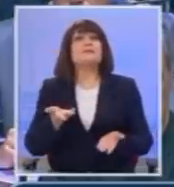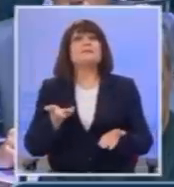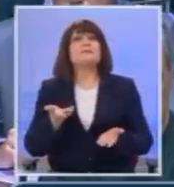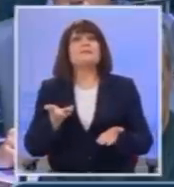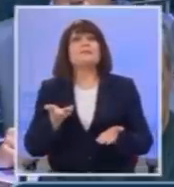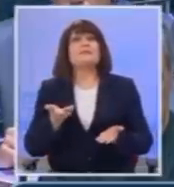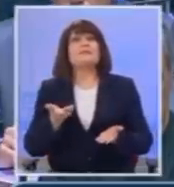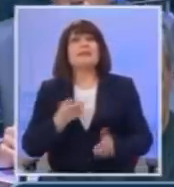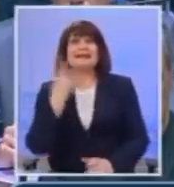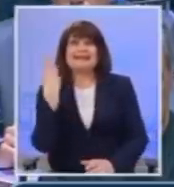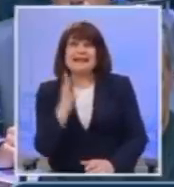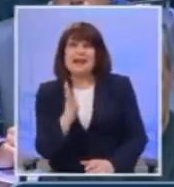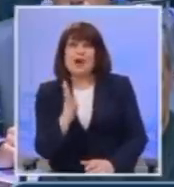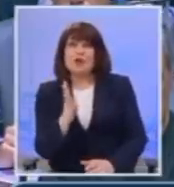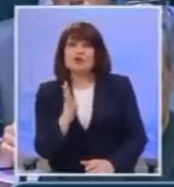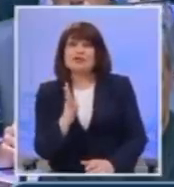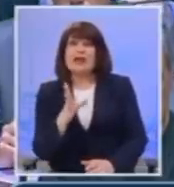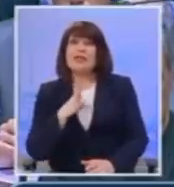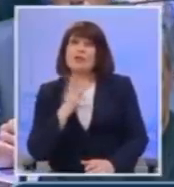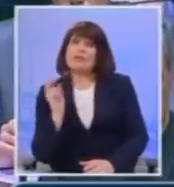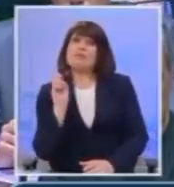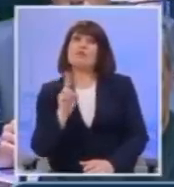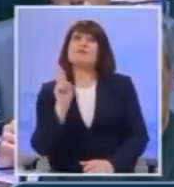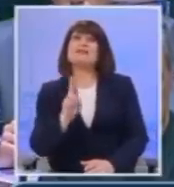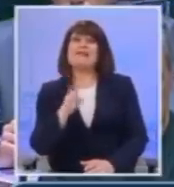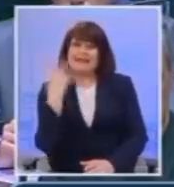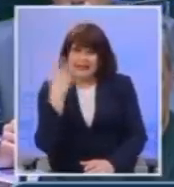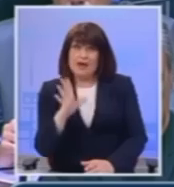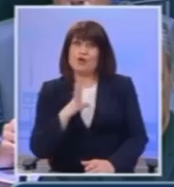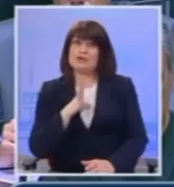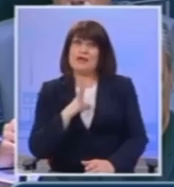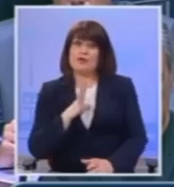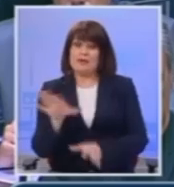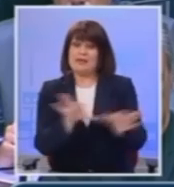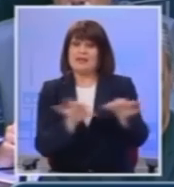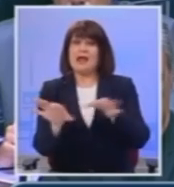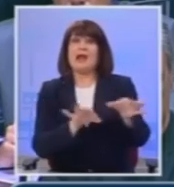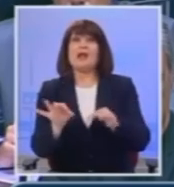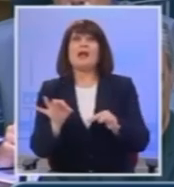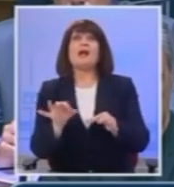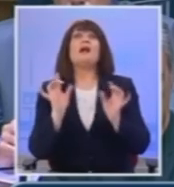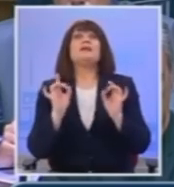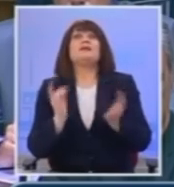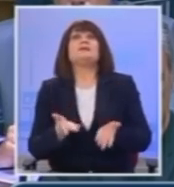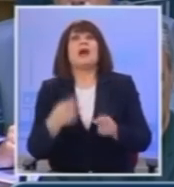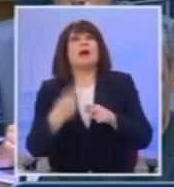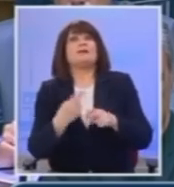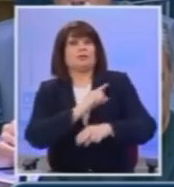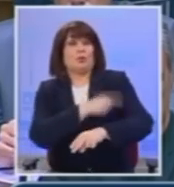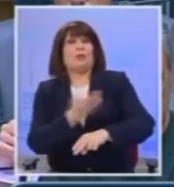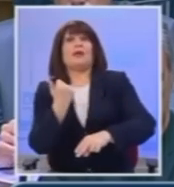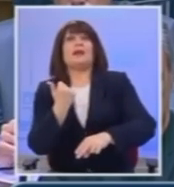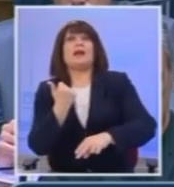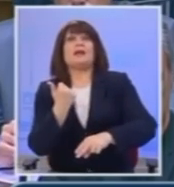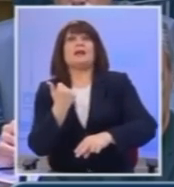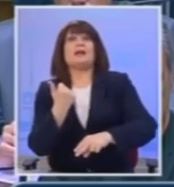χαρτιά τους 400 άνθρωποι για αυτές τις θέσεις. 400 άνθρωποι. Δεν επελέγει κανείς άξιος έξω από